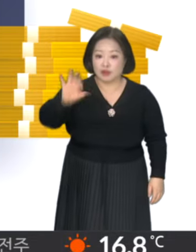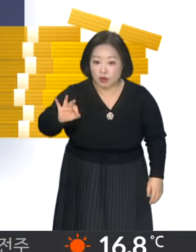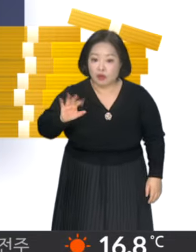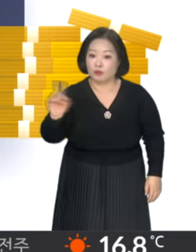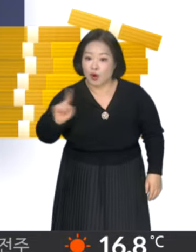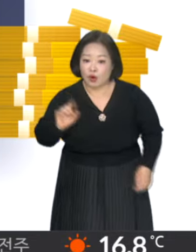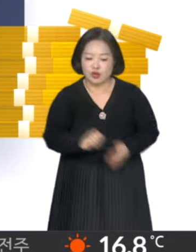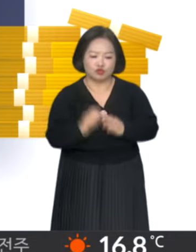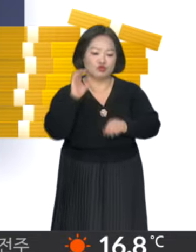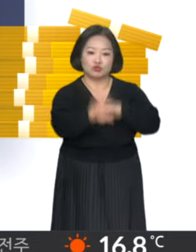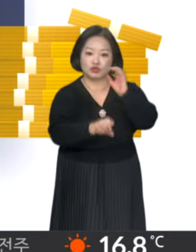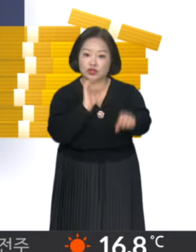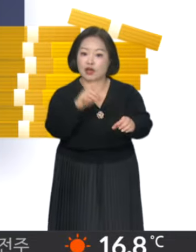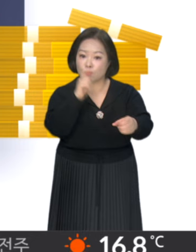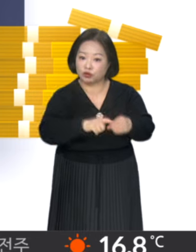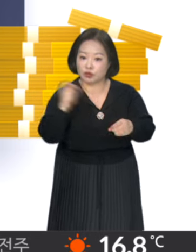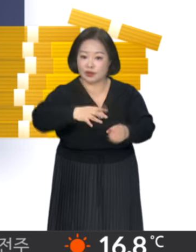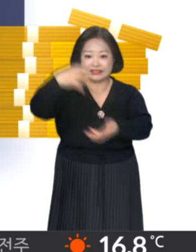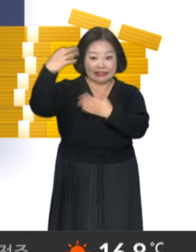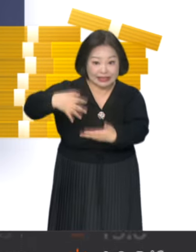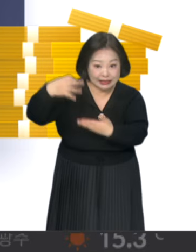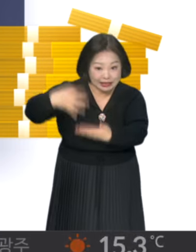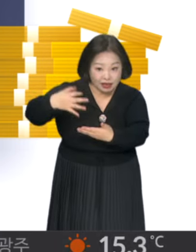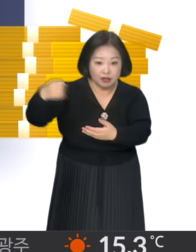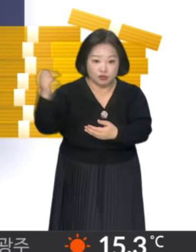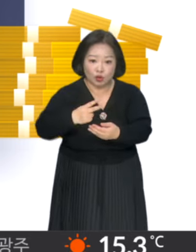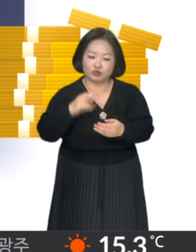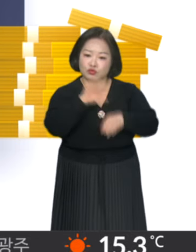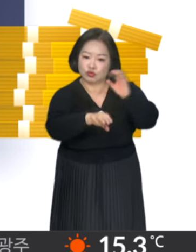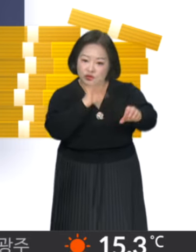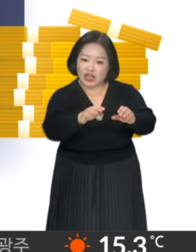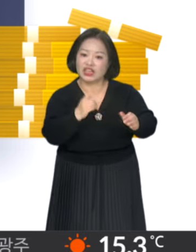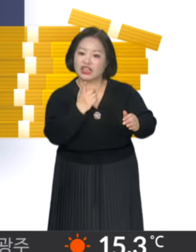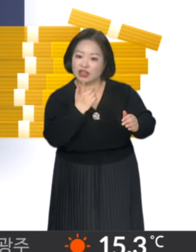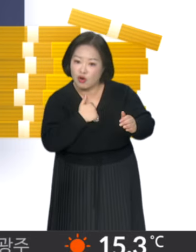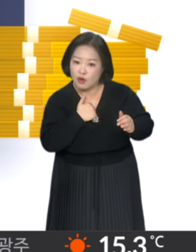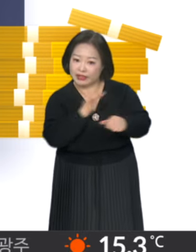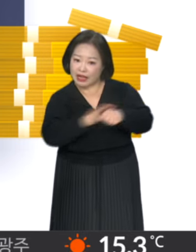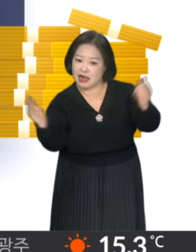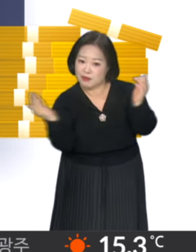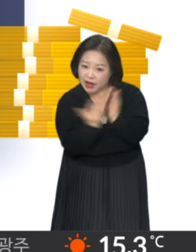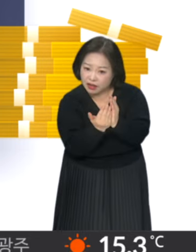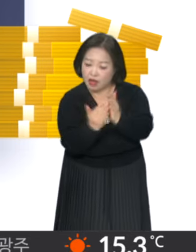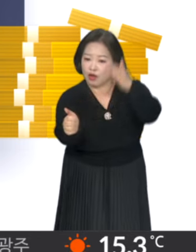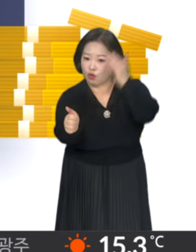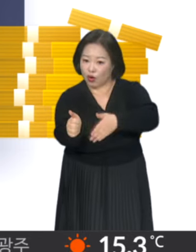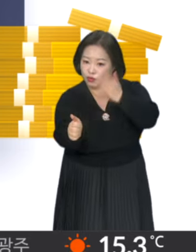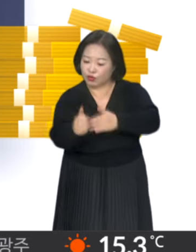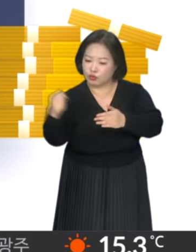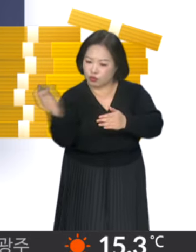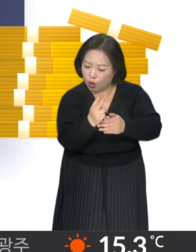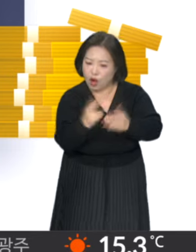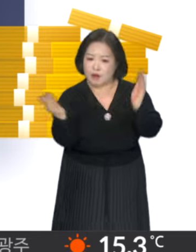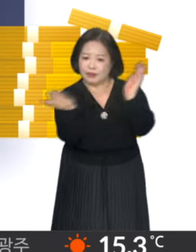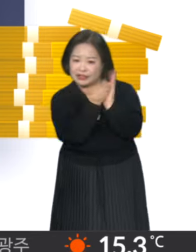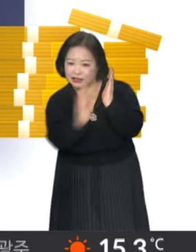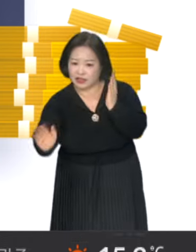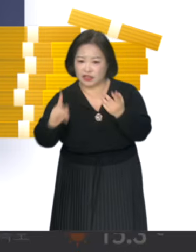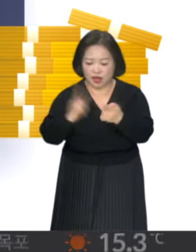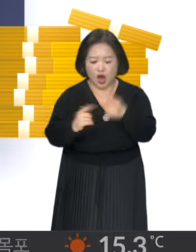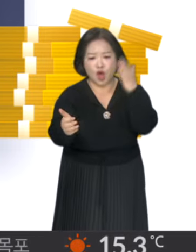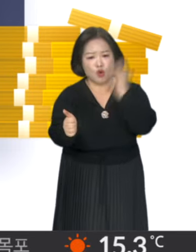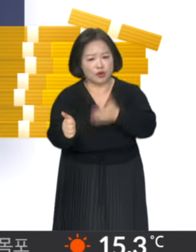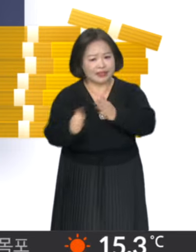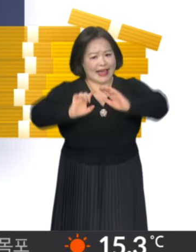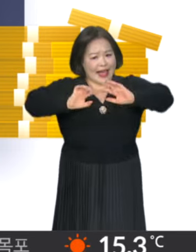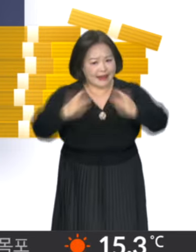투자자의 투자 목적이나 재산 상태 투자 경험 등에 적합하게 투자를 권유하거나 부적합한 투자는 권유하지